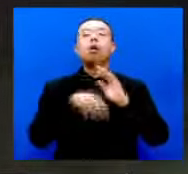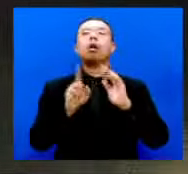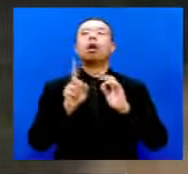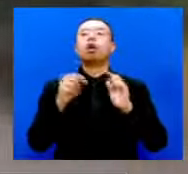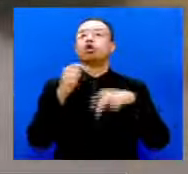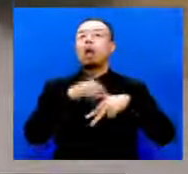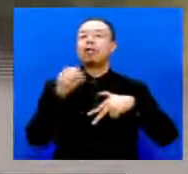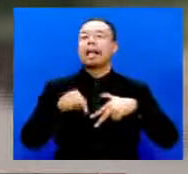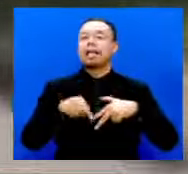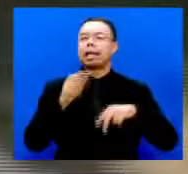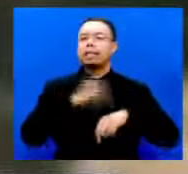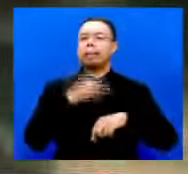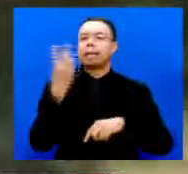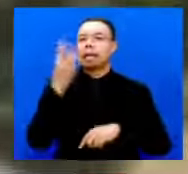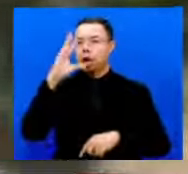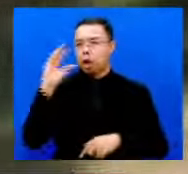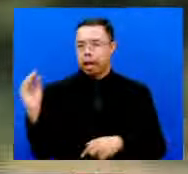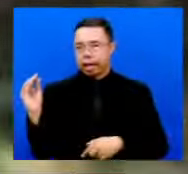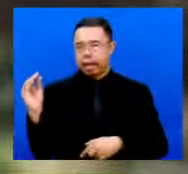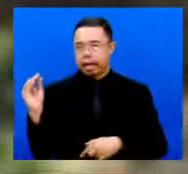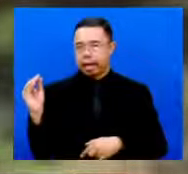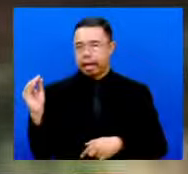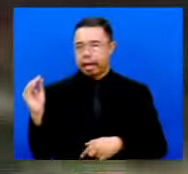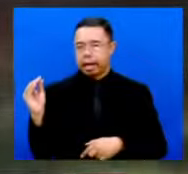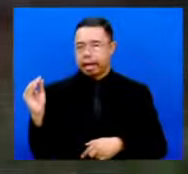terjadi sekitar pukul 3 sore.